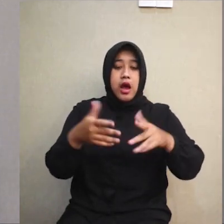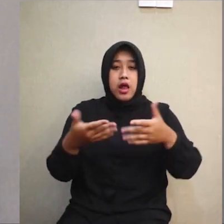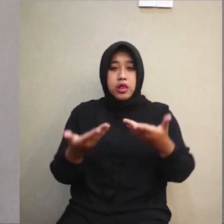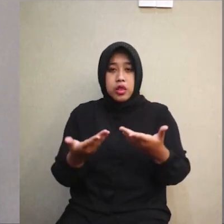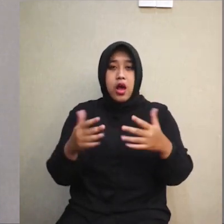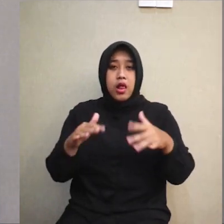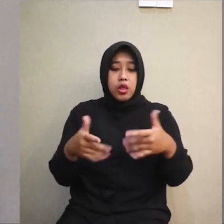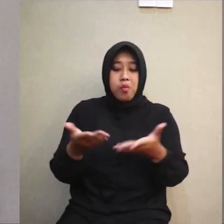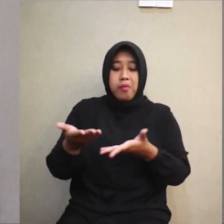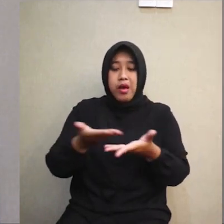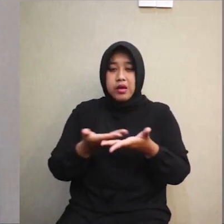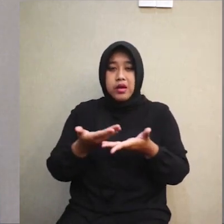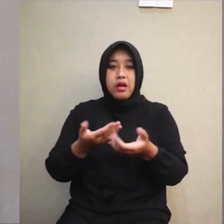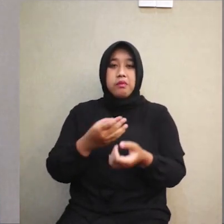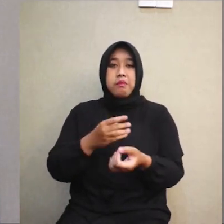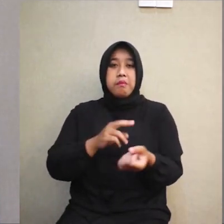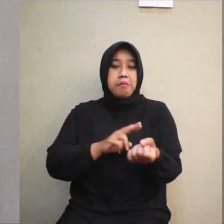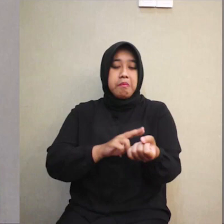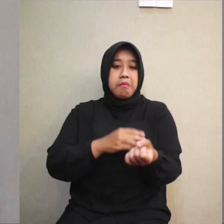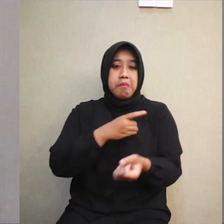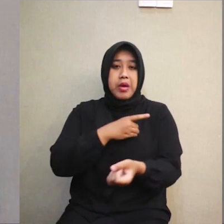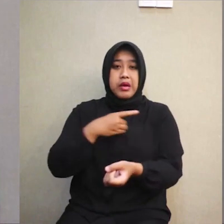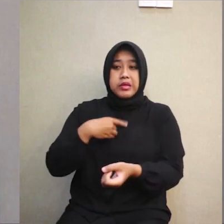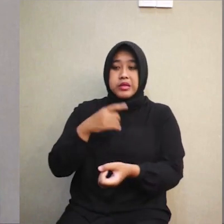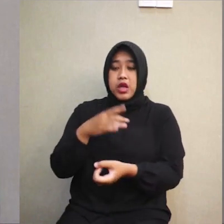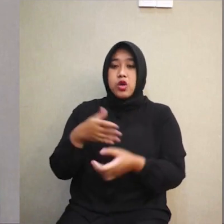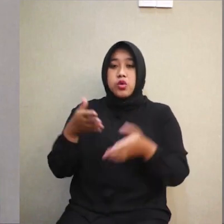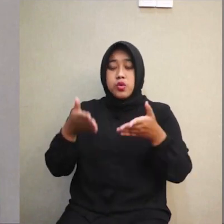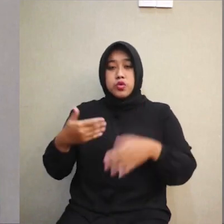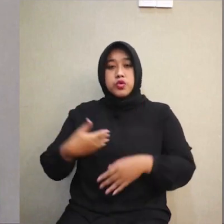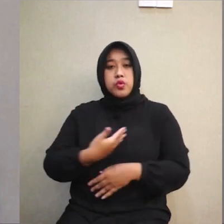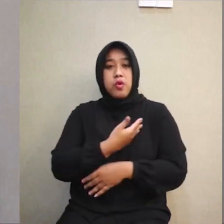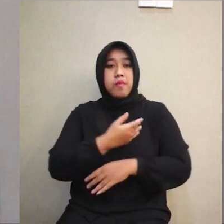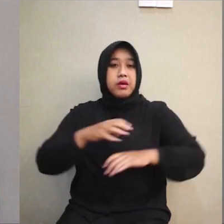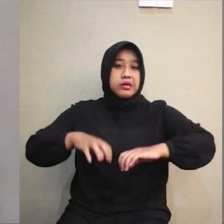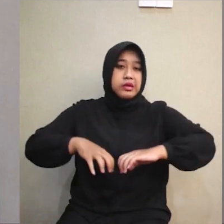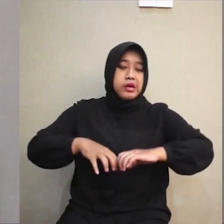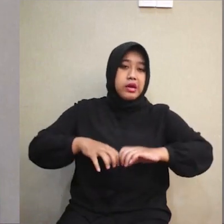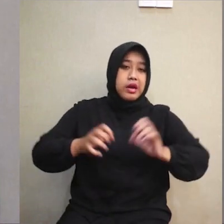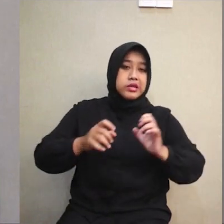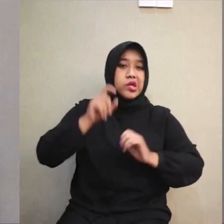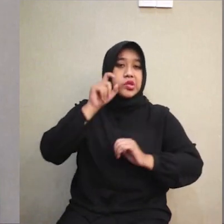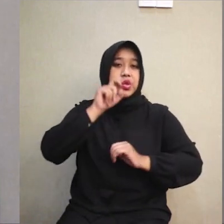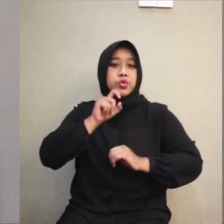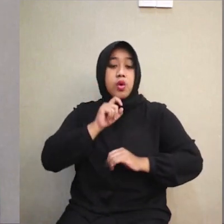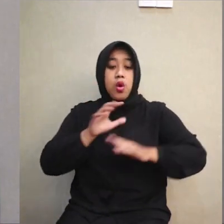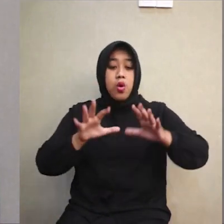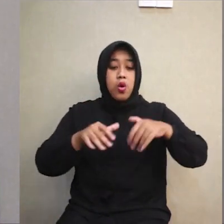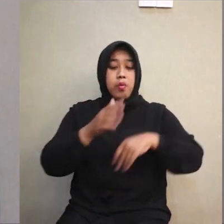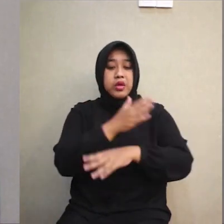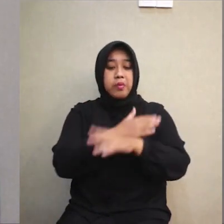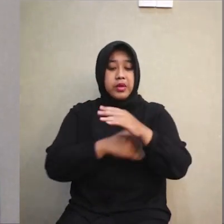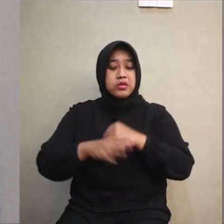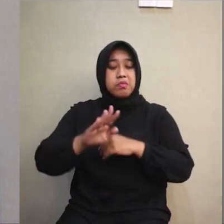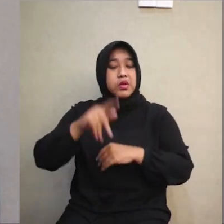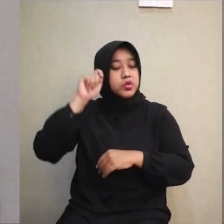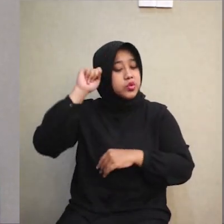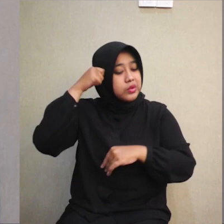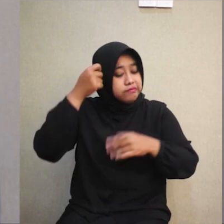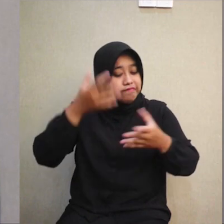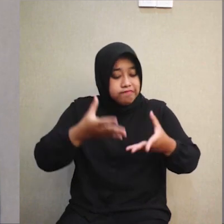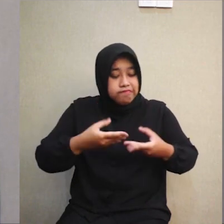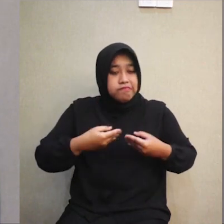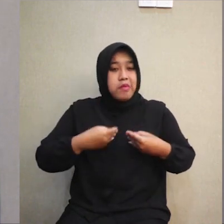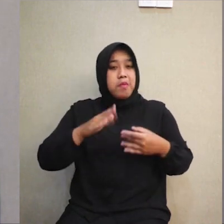lainnya bagi korban kekerasan seksual penyandang disabilitas masih sulit juga didapatkan